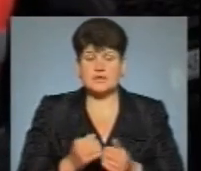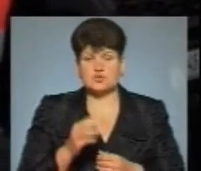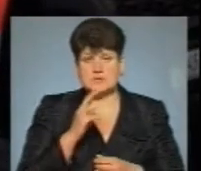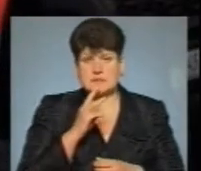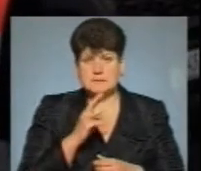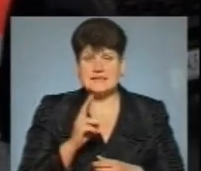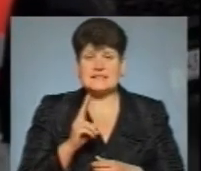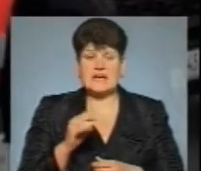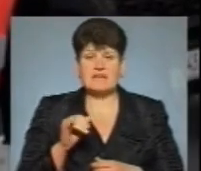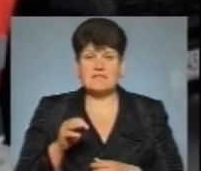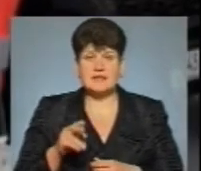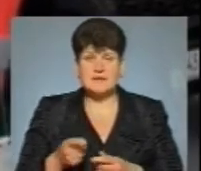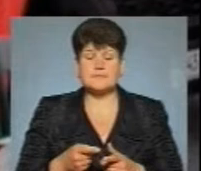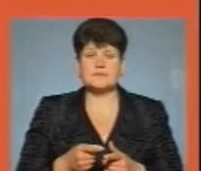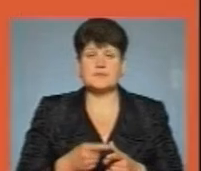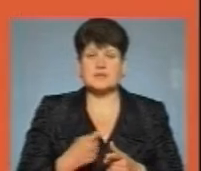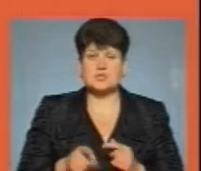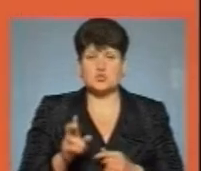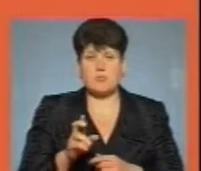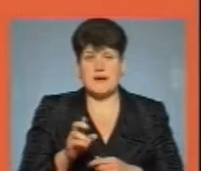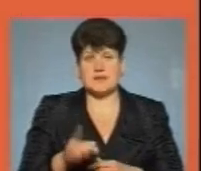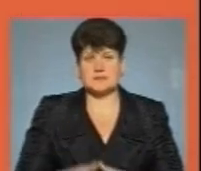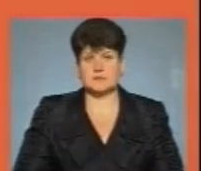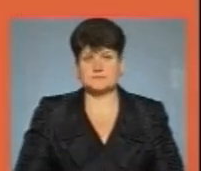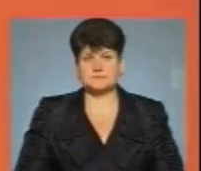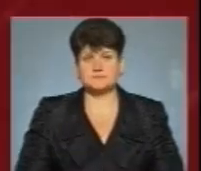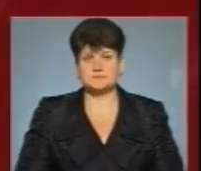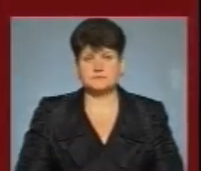за квітень, ніж у березні.